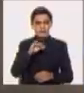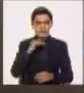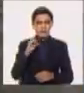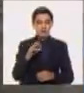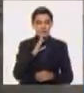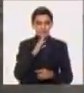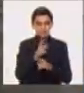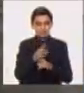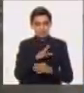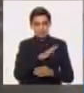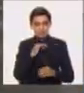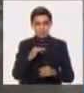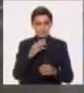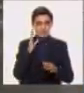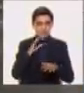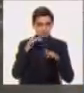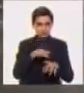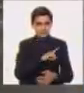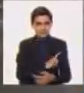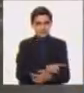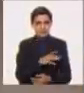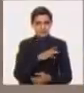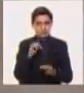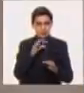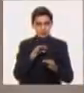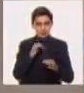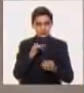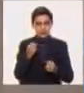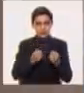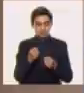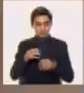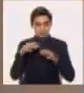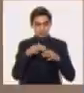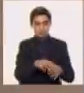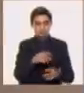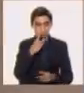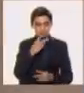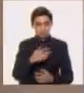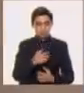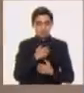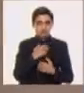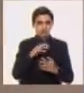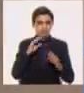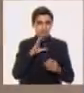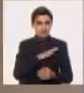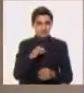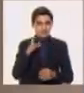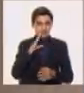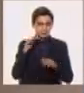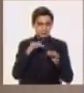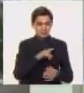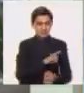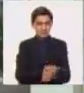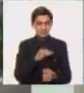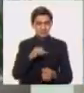келіншек түсіріпті. Ол көз алдында ағысы қатты селдің өзгені қойып, көлікті ағызып кеткенін көріп жағасын ұстаған. Сарқыраған дыбыстарды